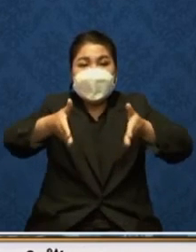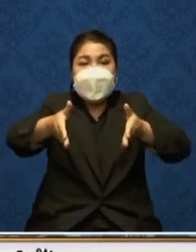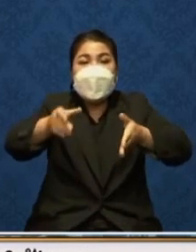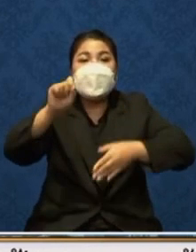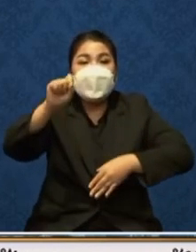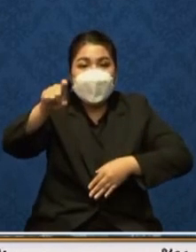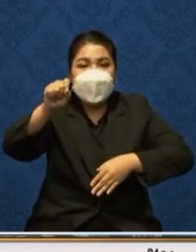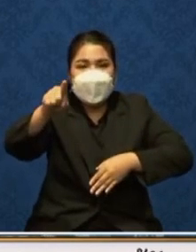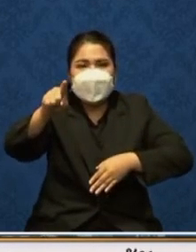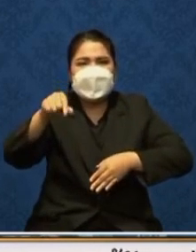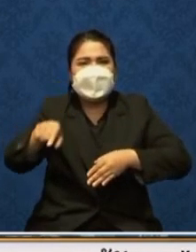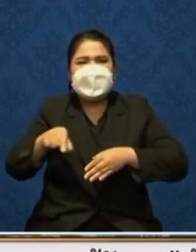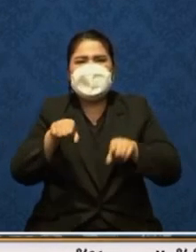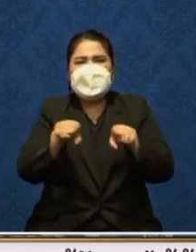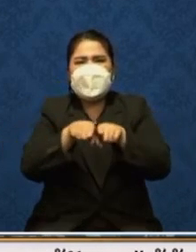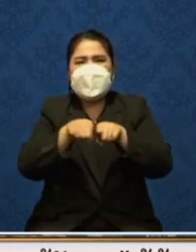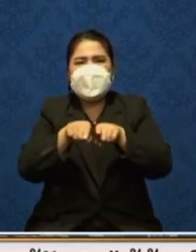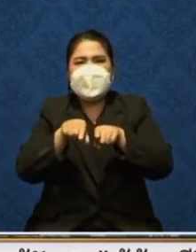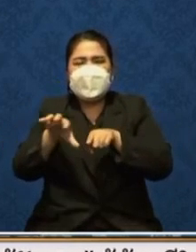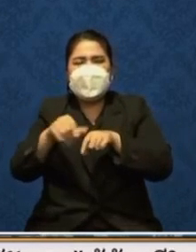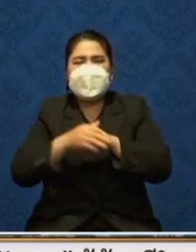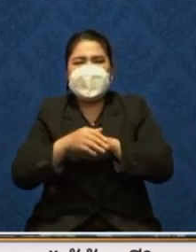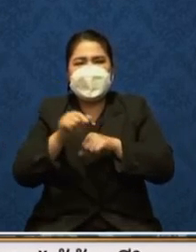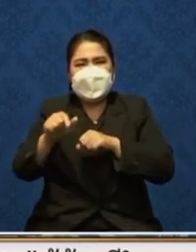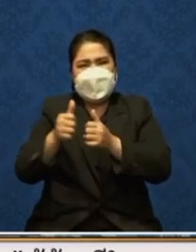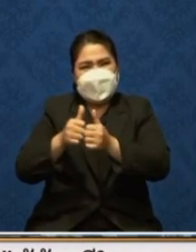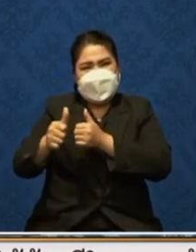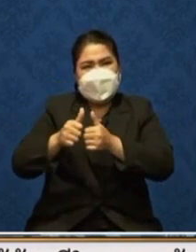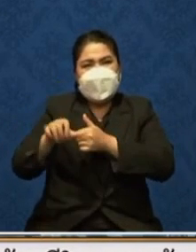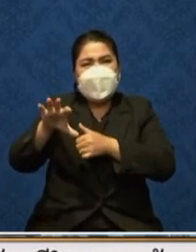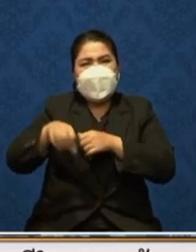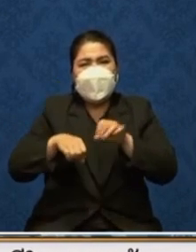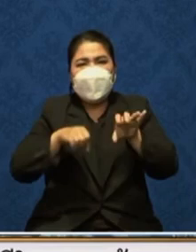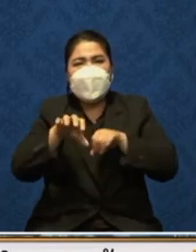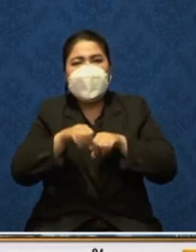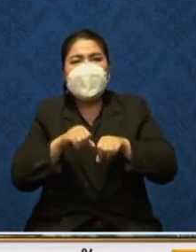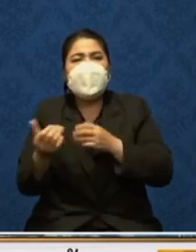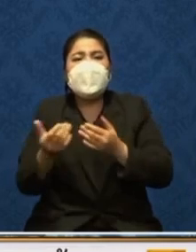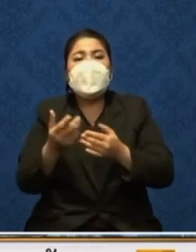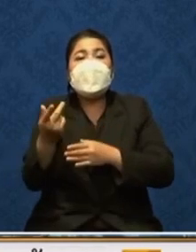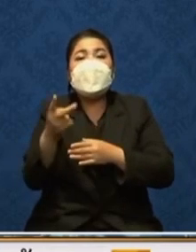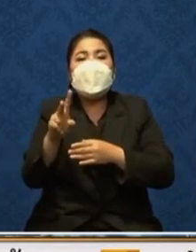ว่ามาดูภพกนะครั